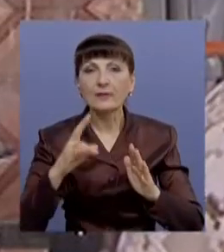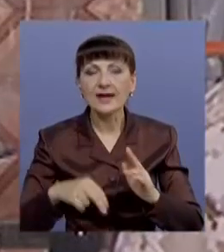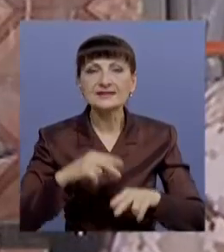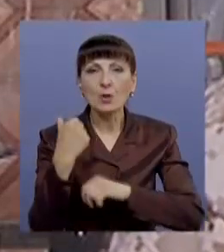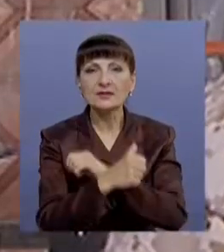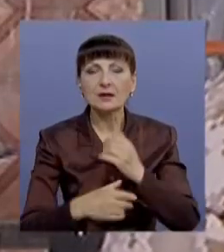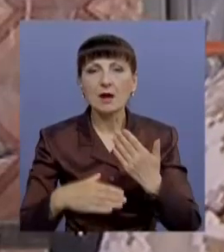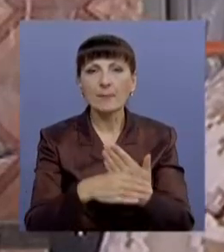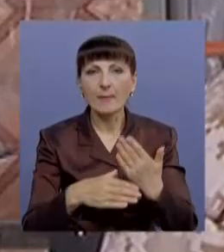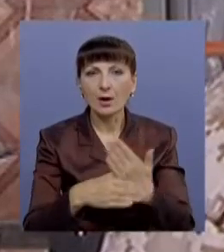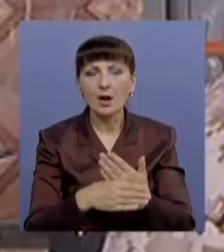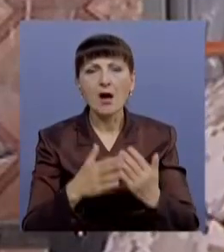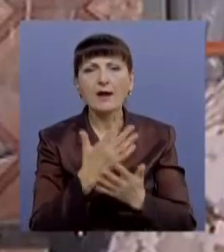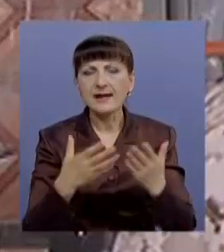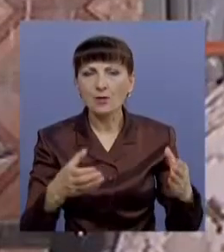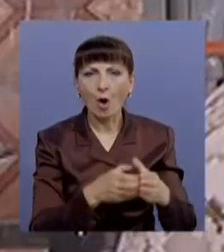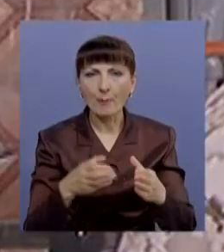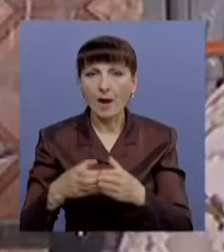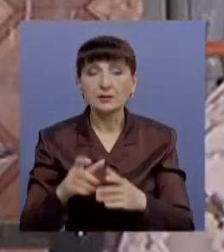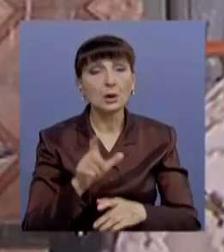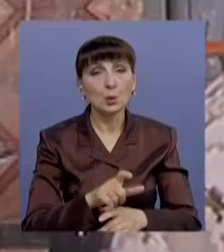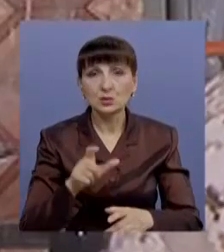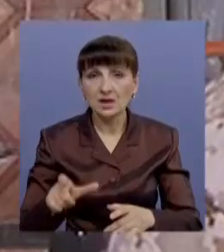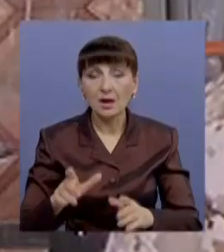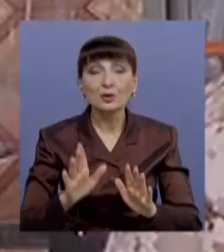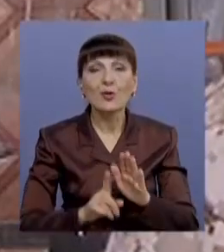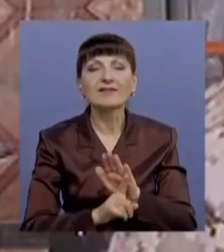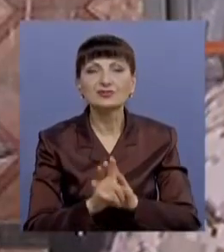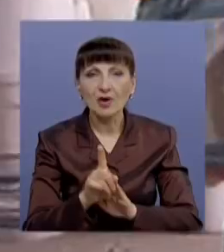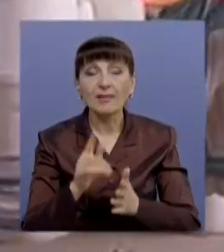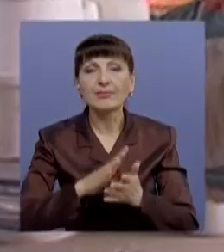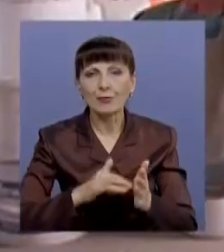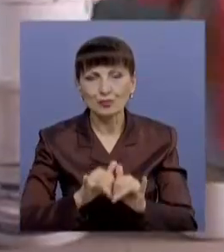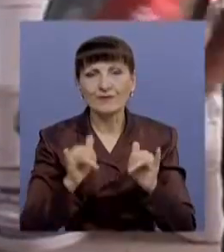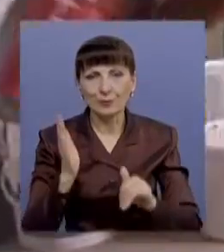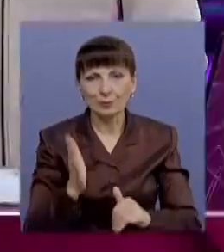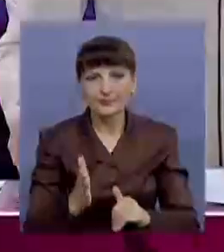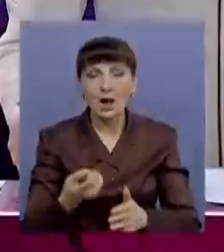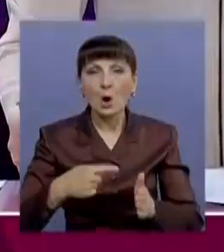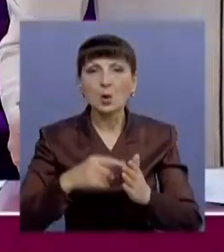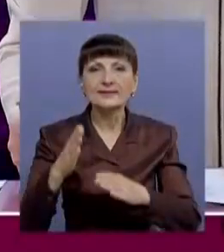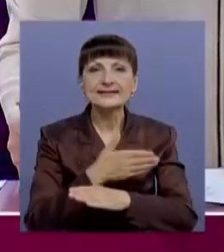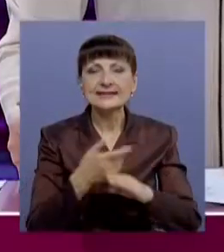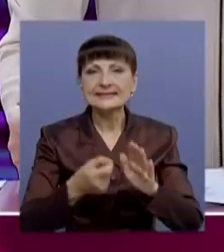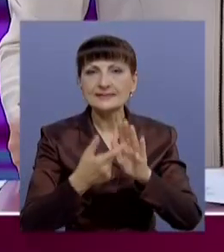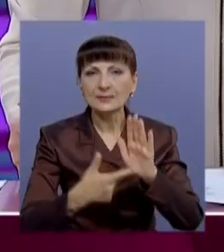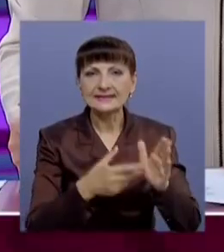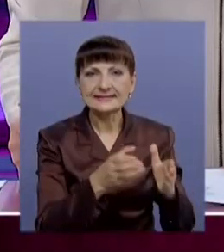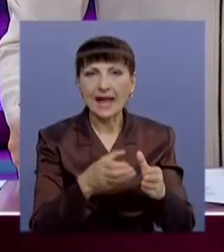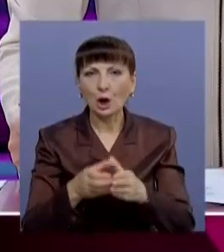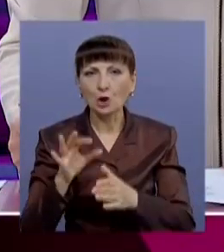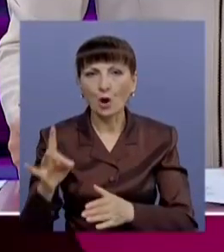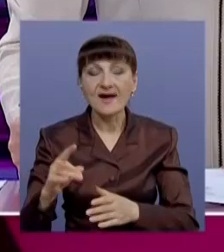– помощь малых и крупных компаний, простых граждан. И это только начало. Город разделили на 17 секторов,